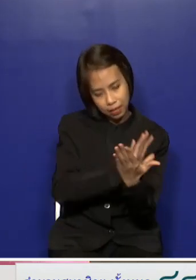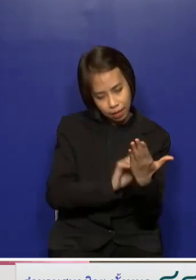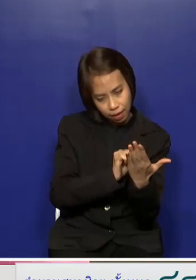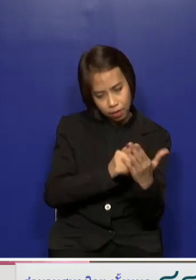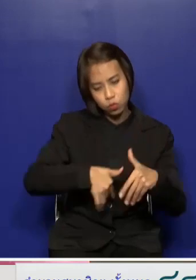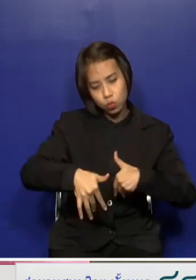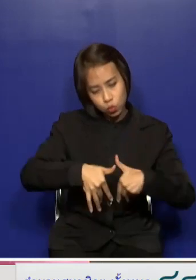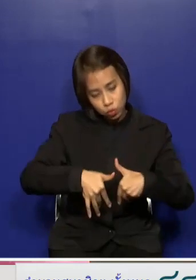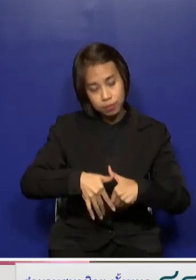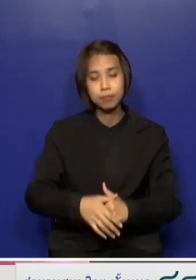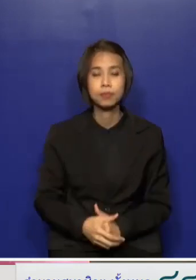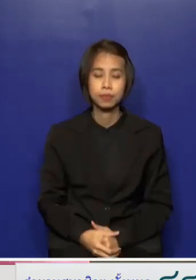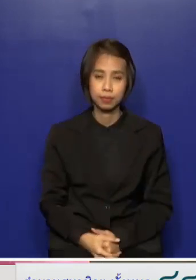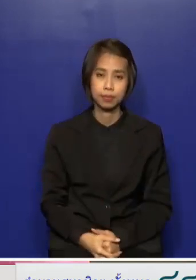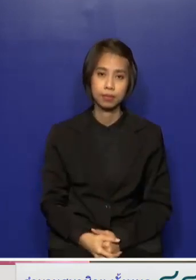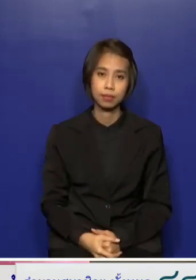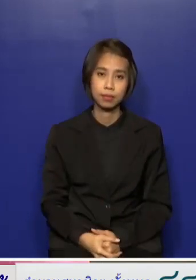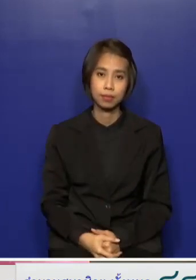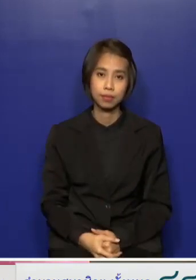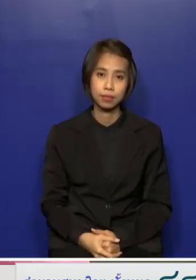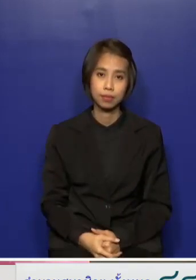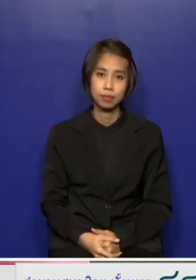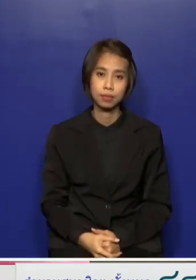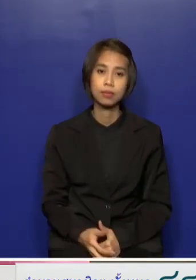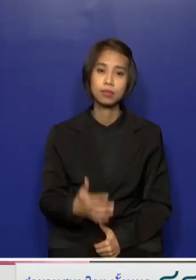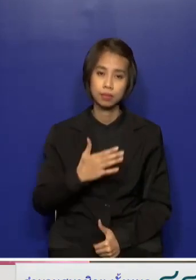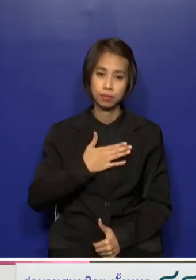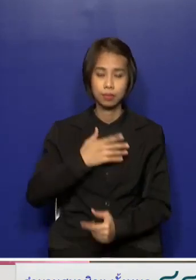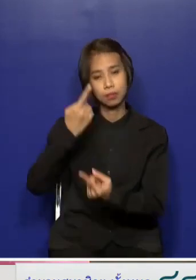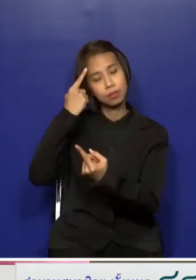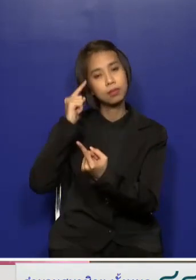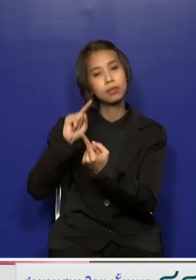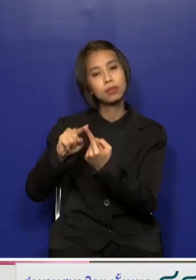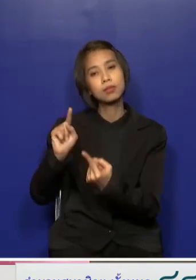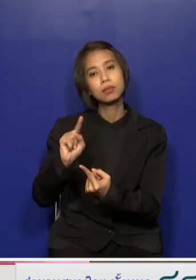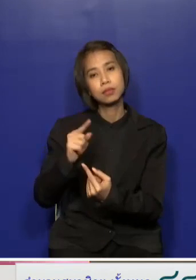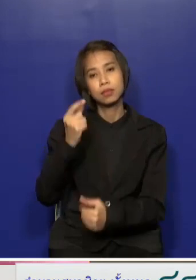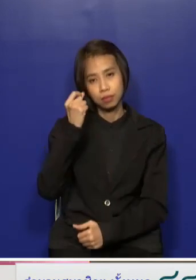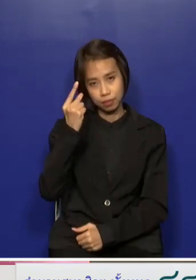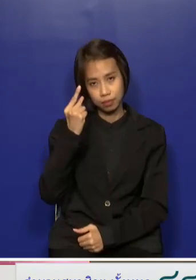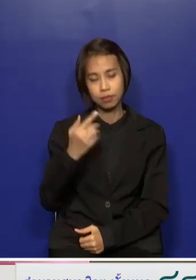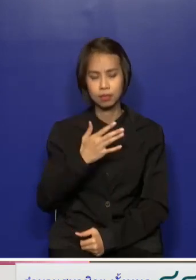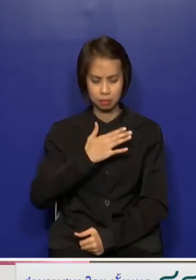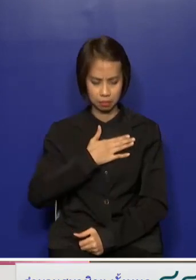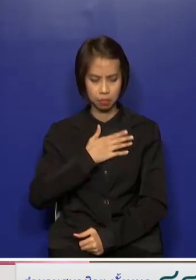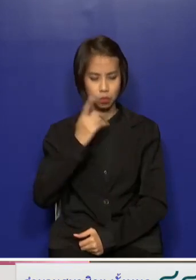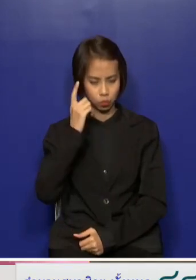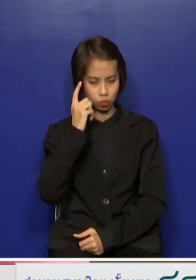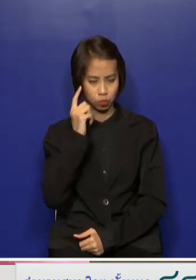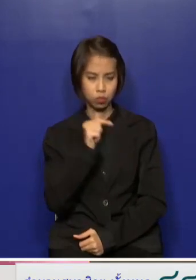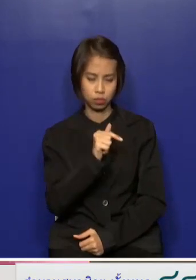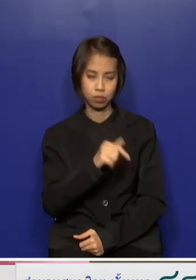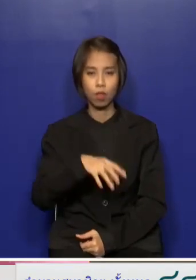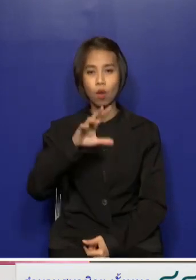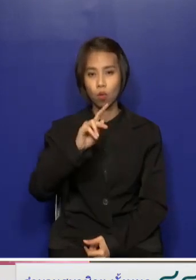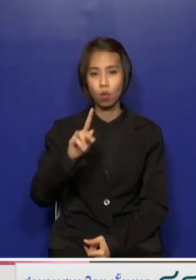ครับผมขออนุญาตนะวัตถุประสงค์ผมเข้าใจว่ากกต.เองเนี่ยนะครับต้องการจั